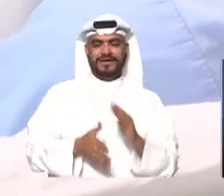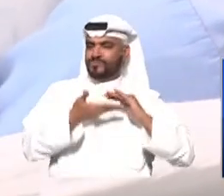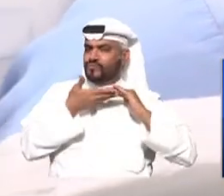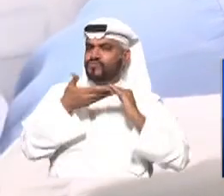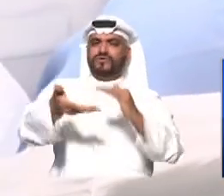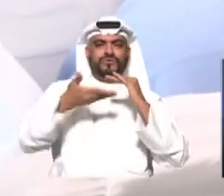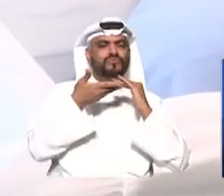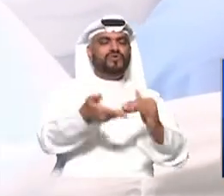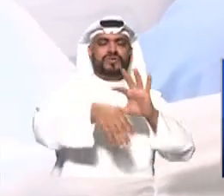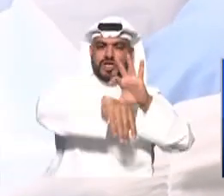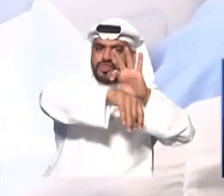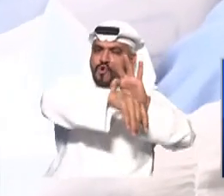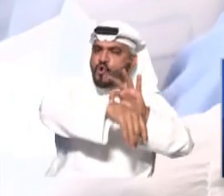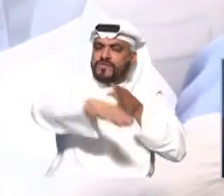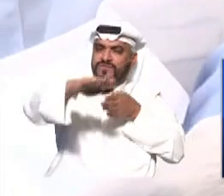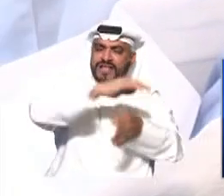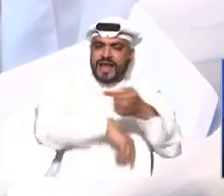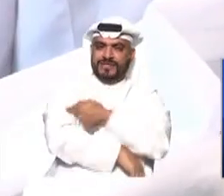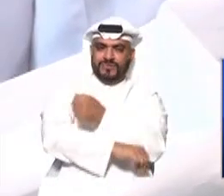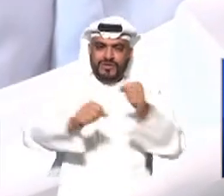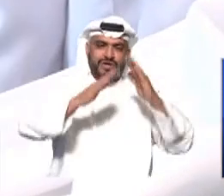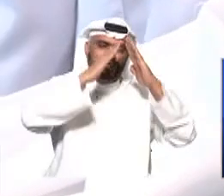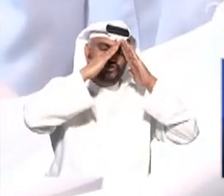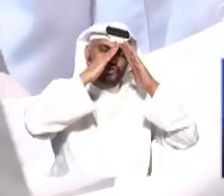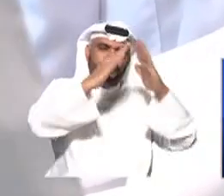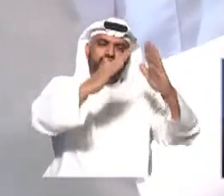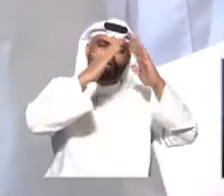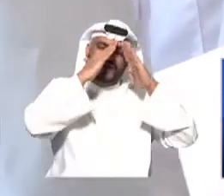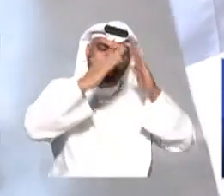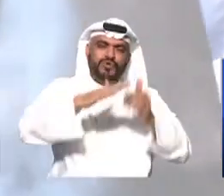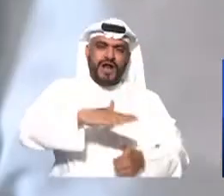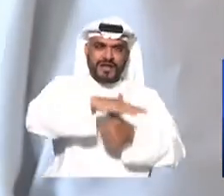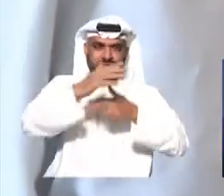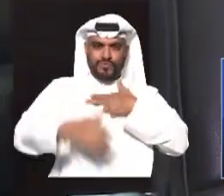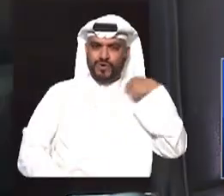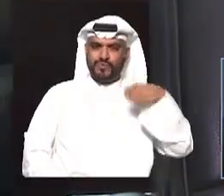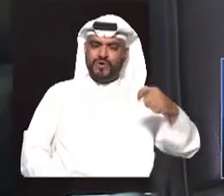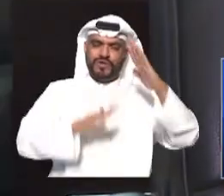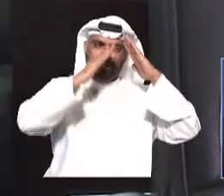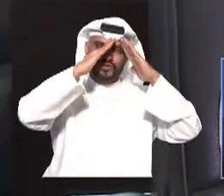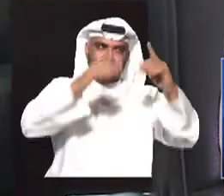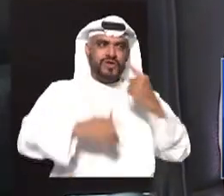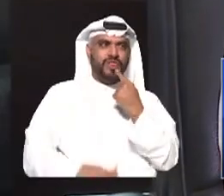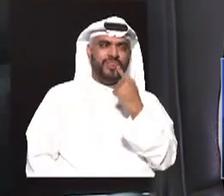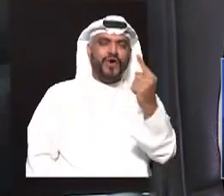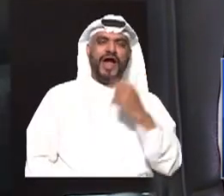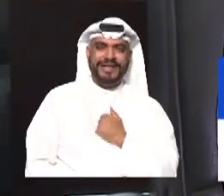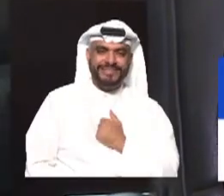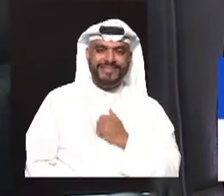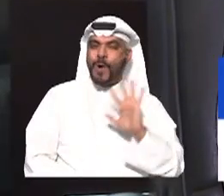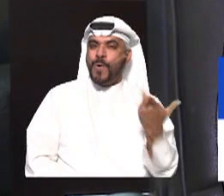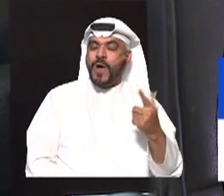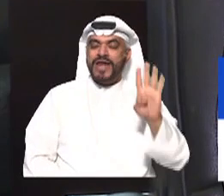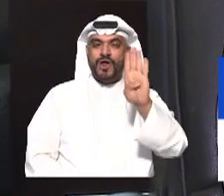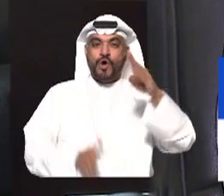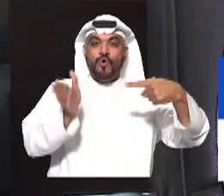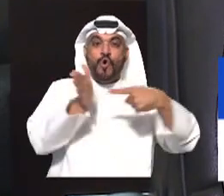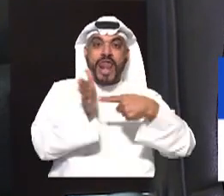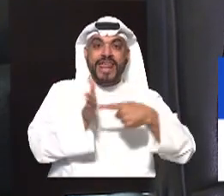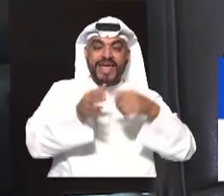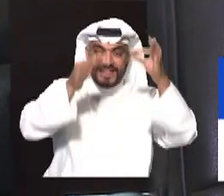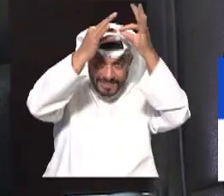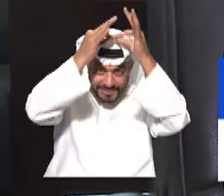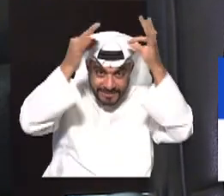بمساندة زملائهم في المهنة. أشكر مجلس الوزراء على الثقة الكبيرة اللي أولاها لكلية التمريض وطلبة وطالبات كلية